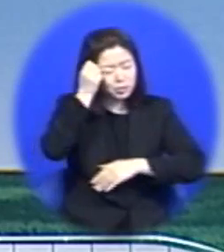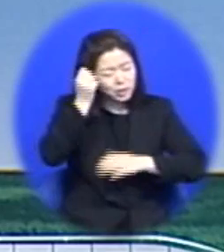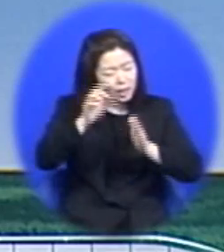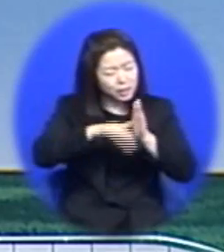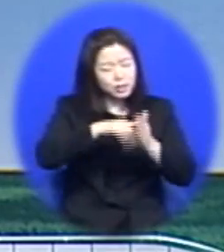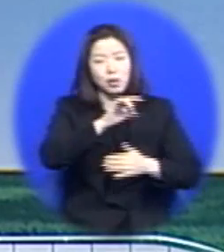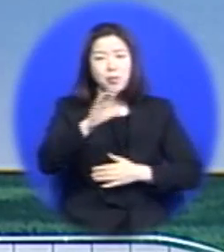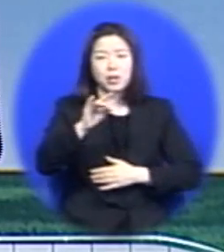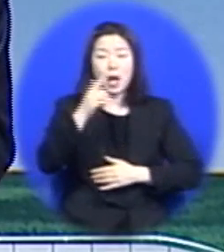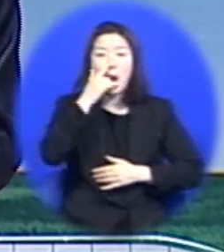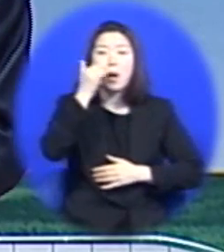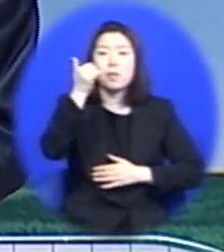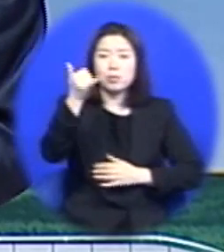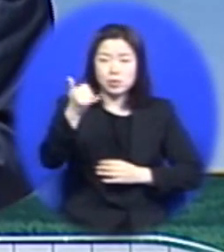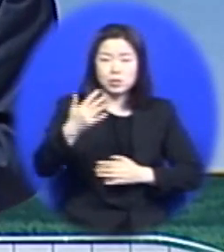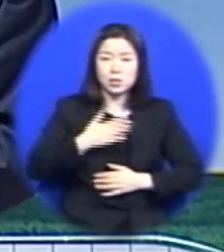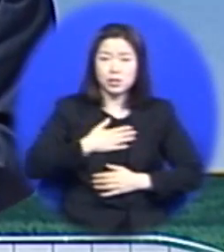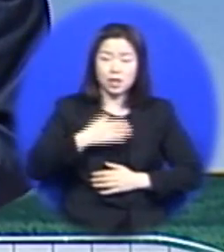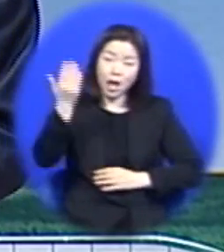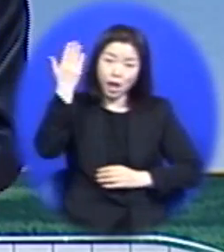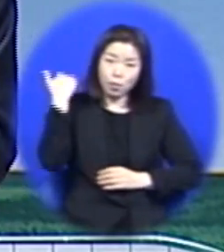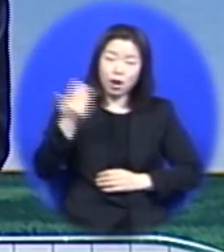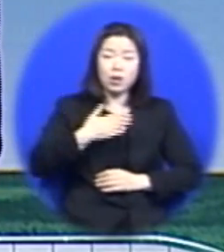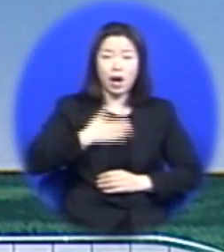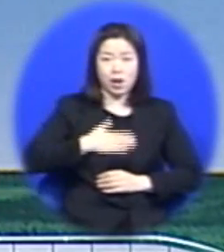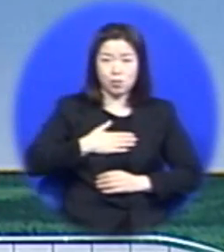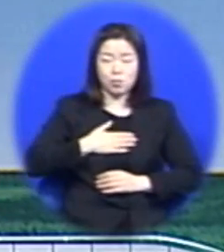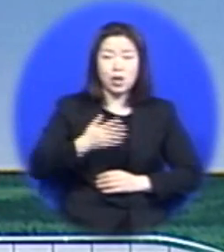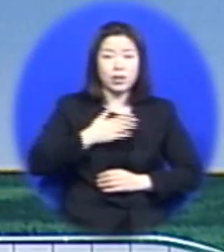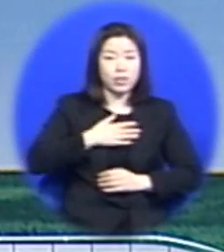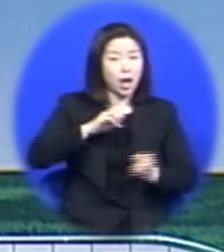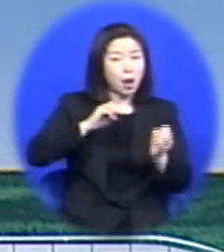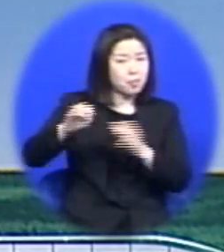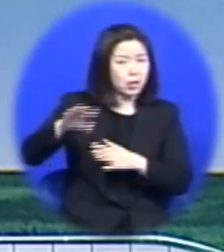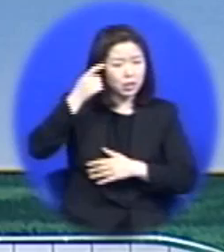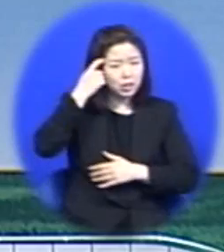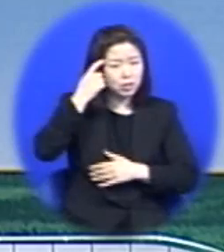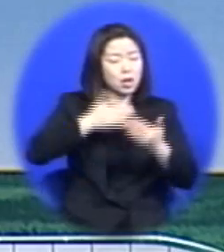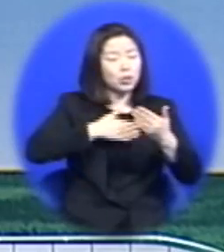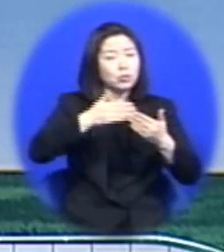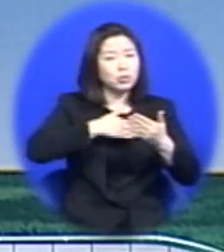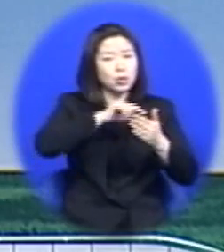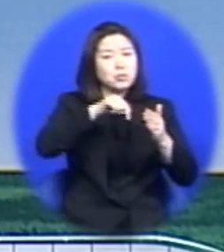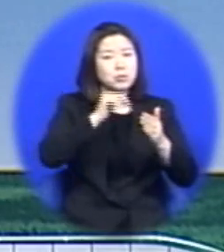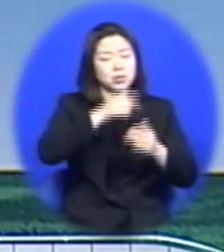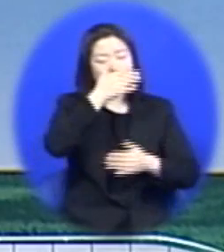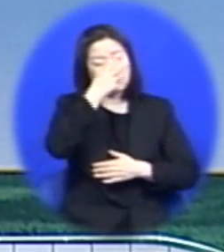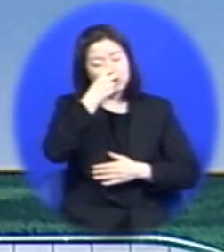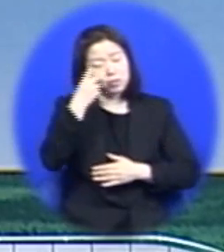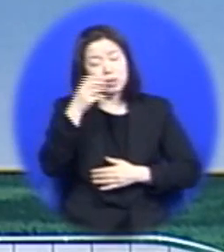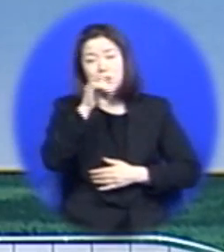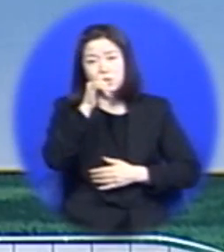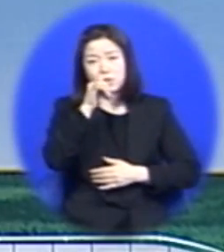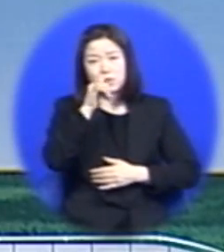엄마가, 아빠가 내 과거를 알고 나를 버릴 거라고 하는 두려움 속에서 그는 잠이